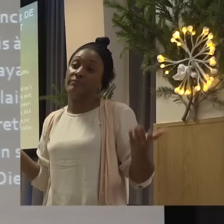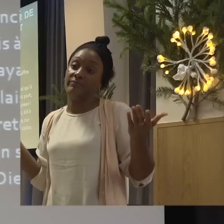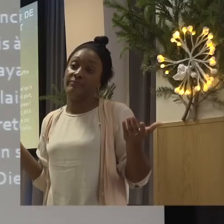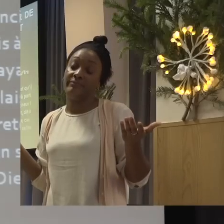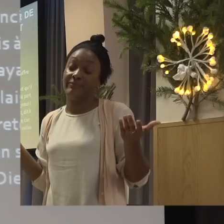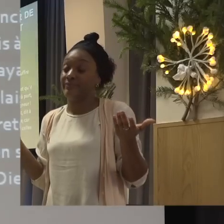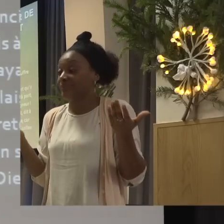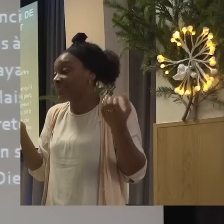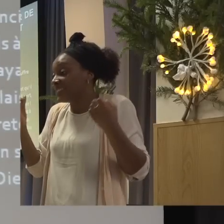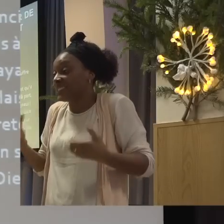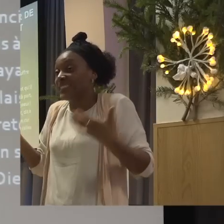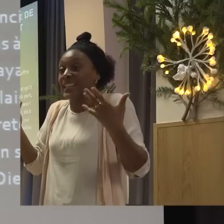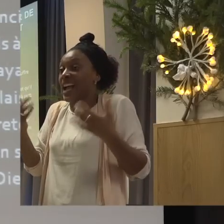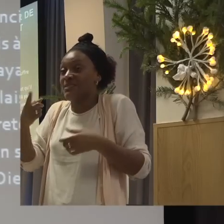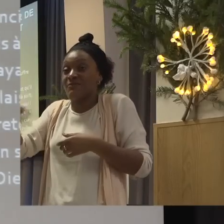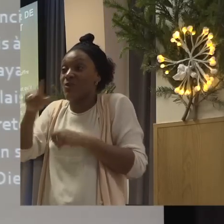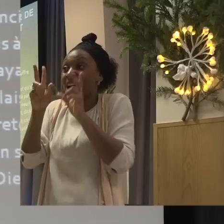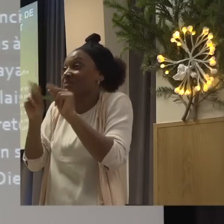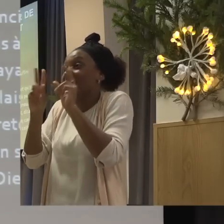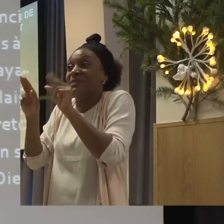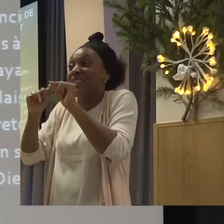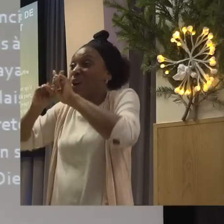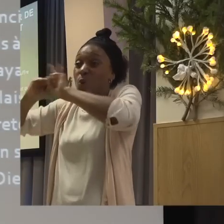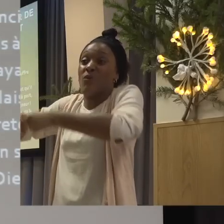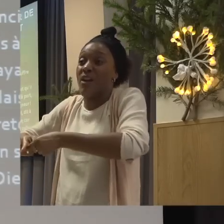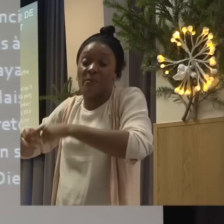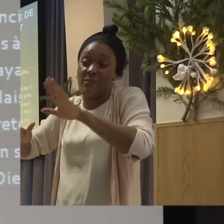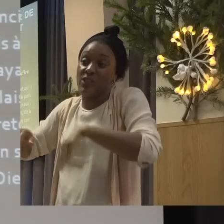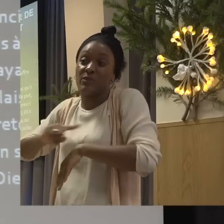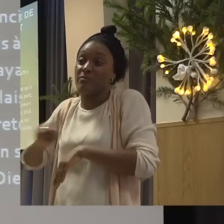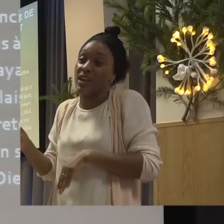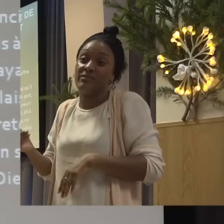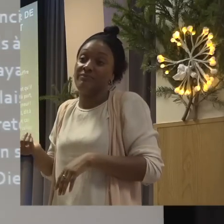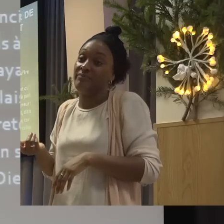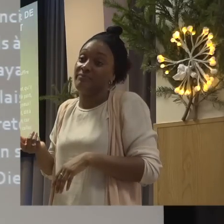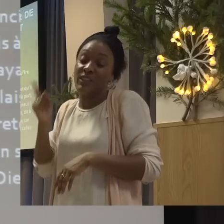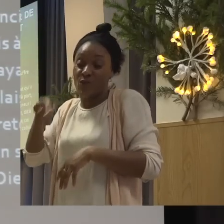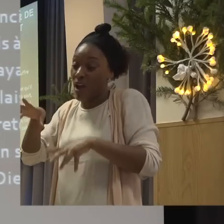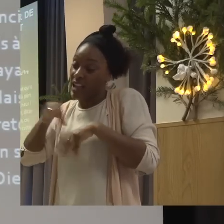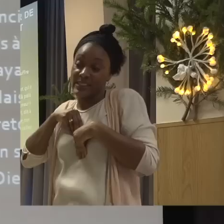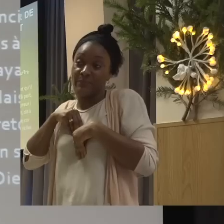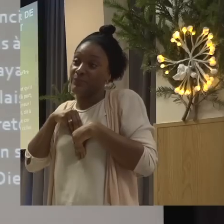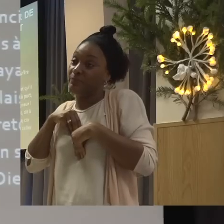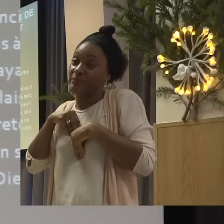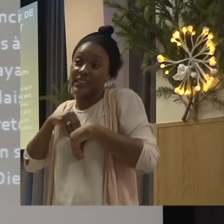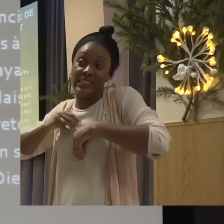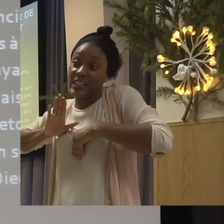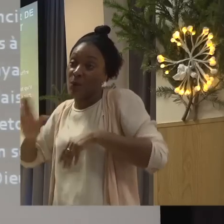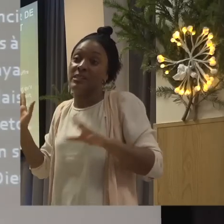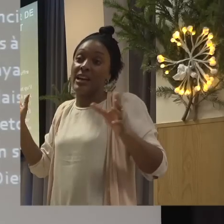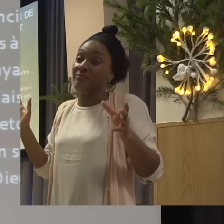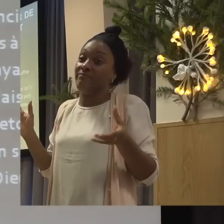vos tentatives d'explication ne vont pas aboutir. Il faut simplement accepter que cela fait